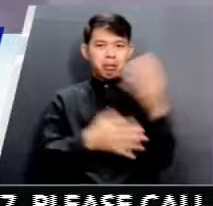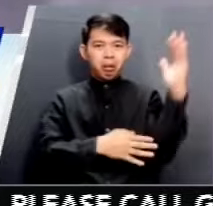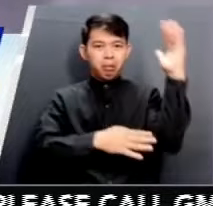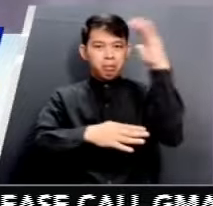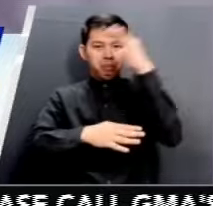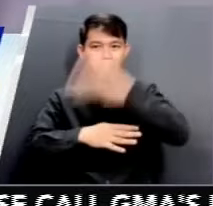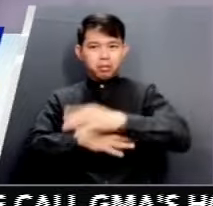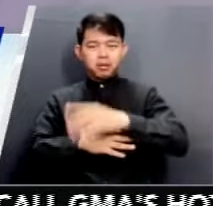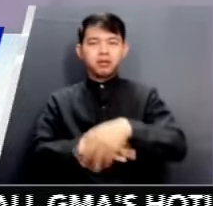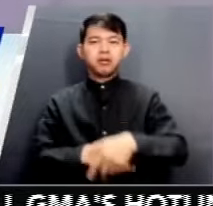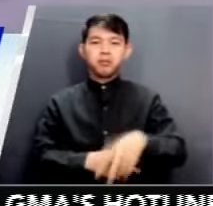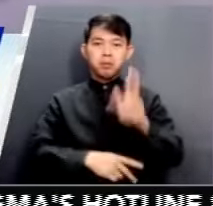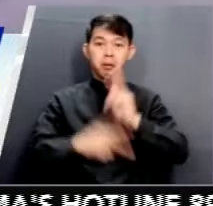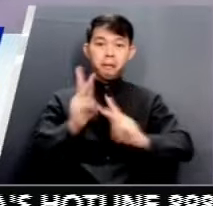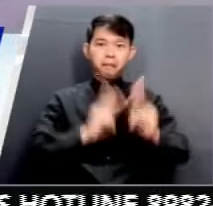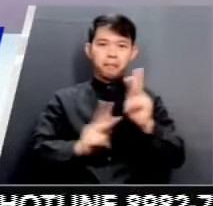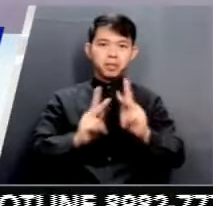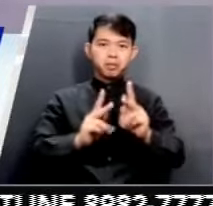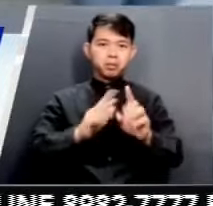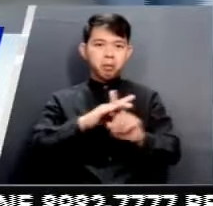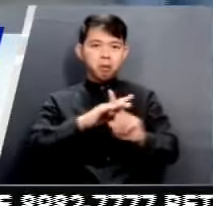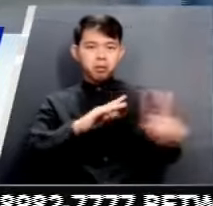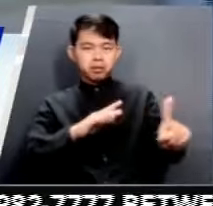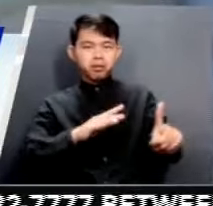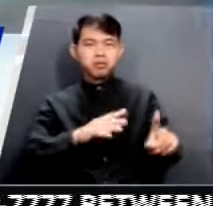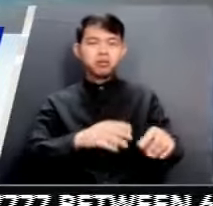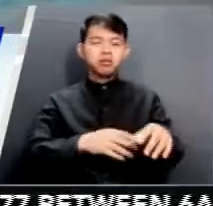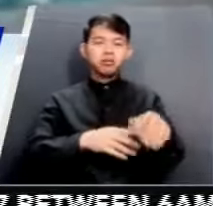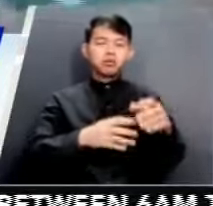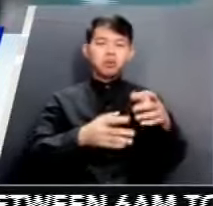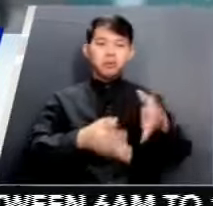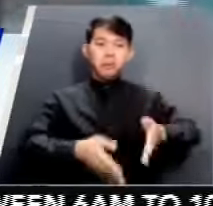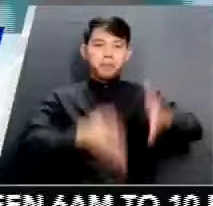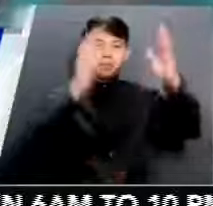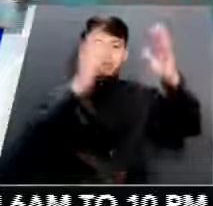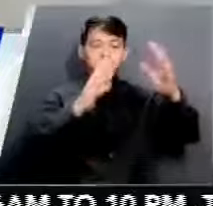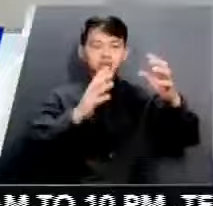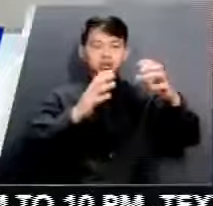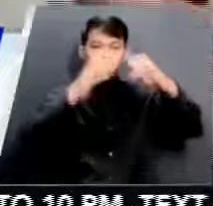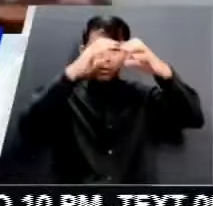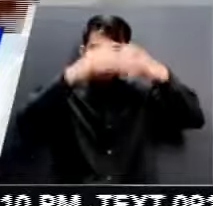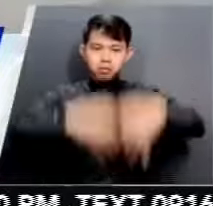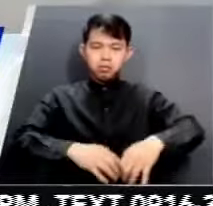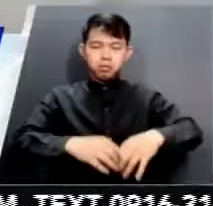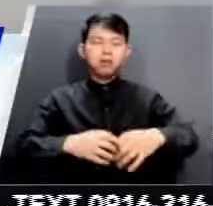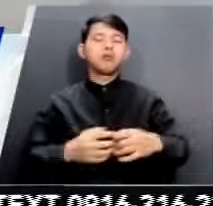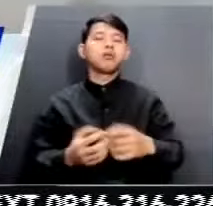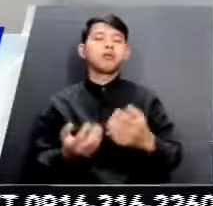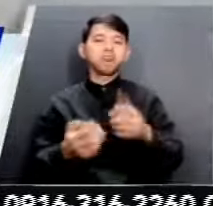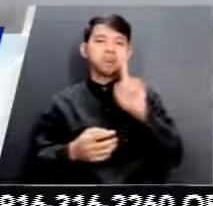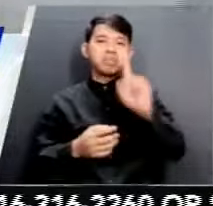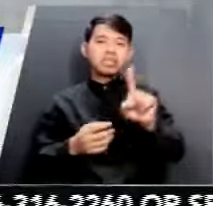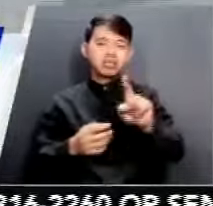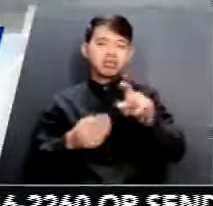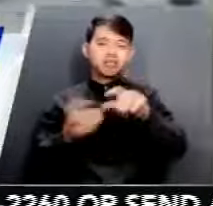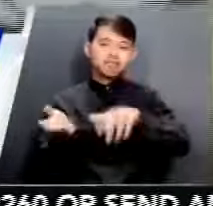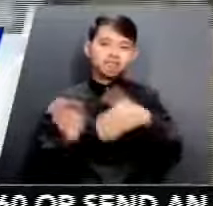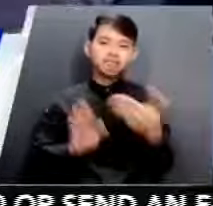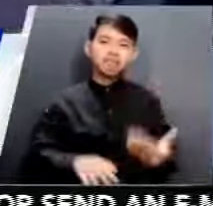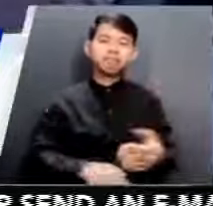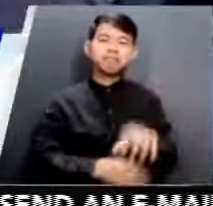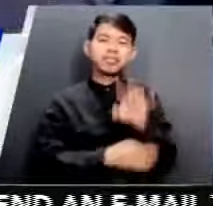pasahero habang nababalot ng alikabok ang paligid isa ang nasawi walong natabunan sa guho ang sinagip